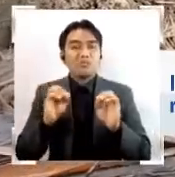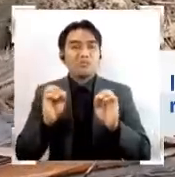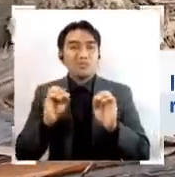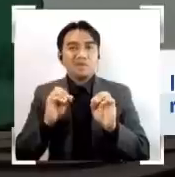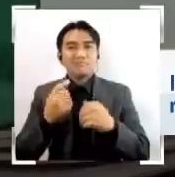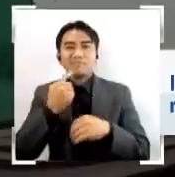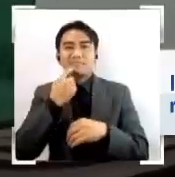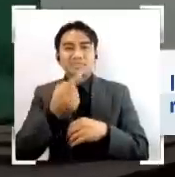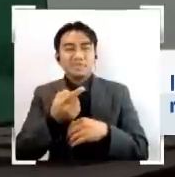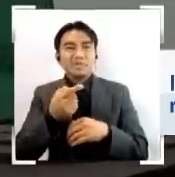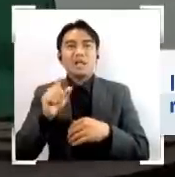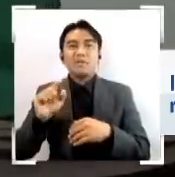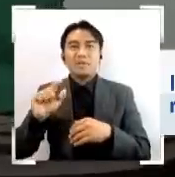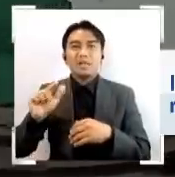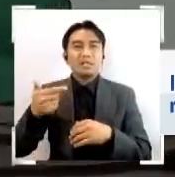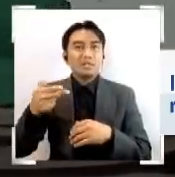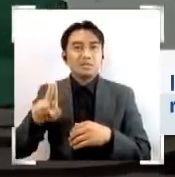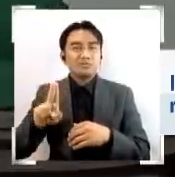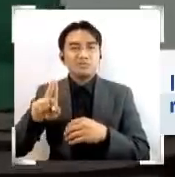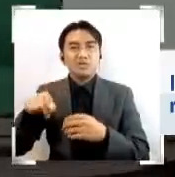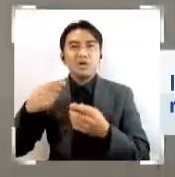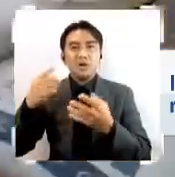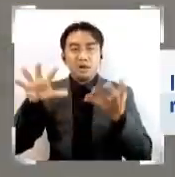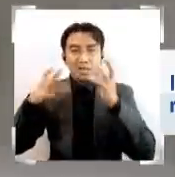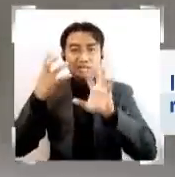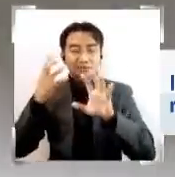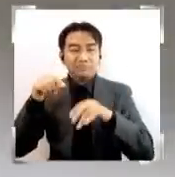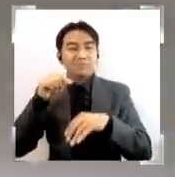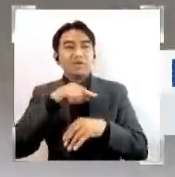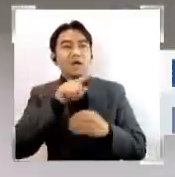Management Office tungkol sa panawagan ng mga residente.